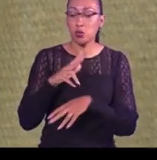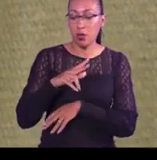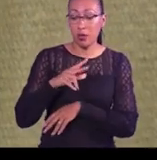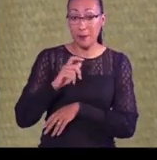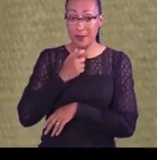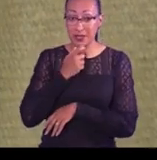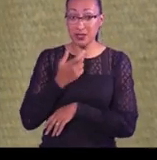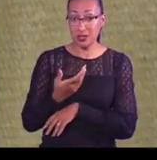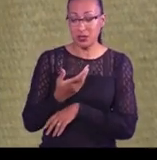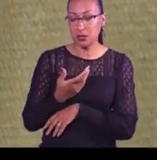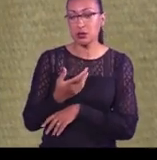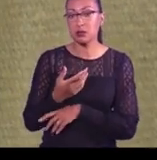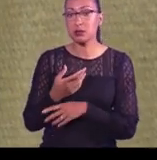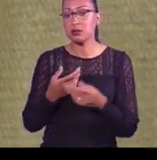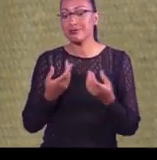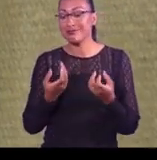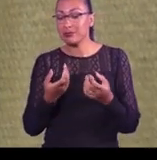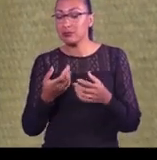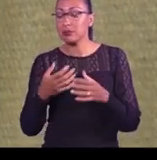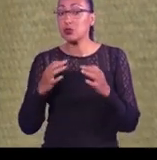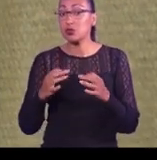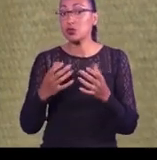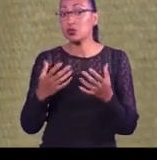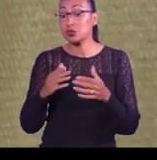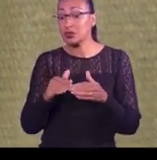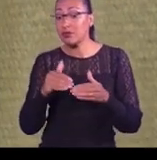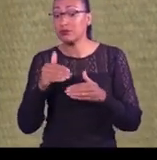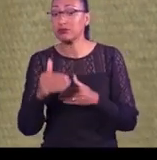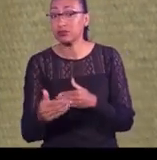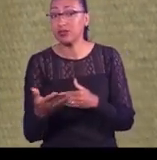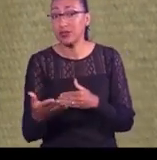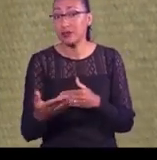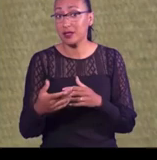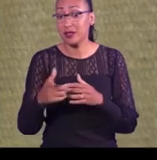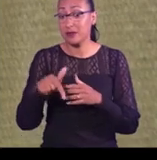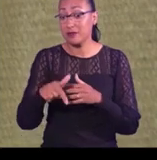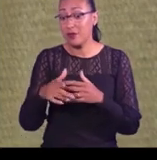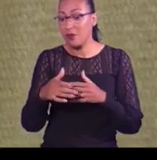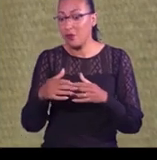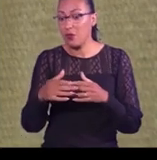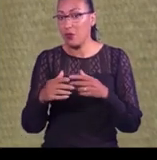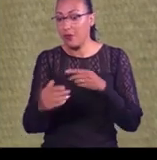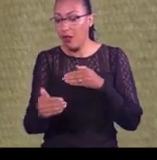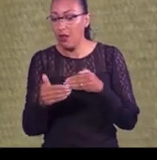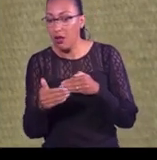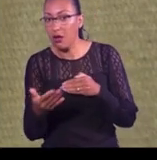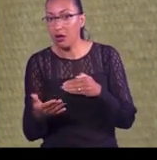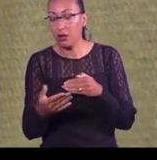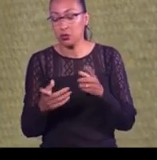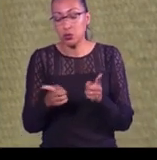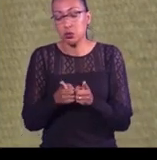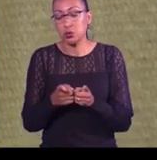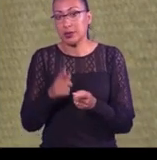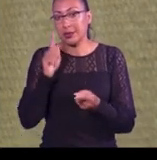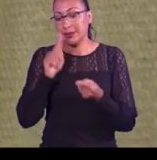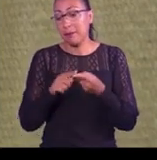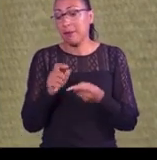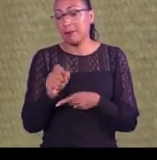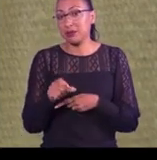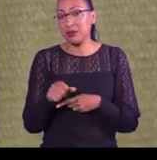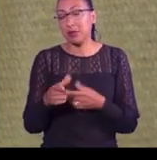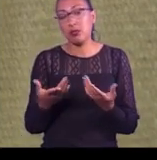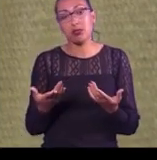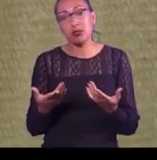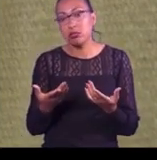dans des conditions peut-être inacceptables sur le plan réglementaire, le président l'a dit tout à l'heure, ça me semble très court, pour un sujet encore